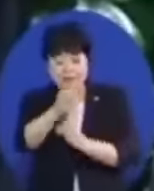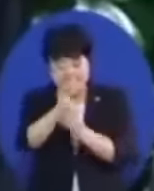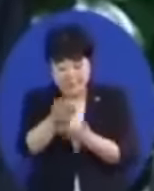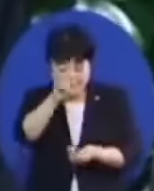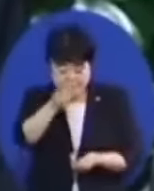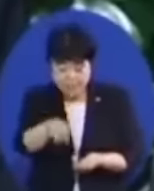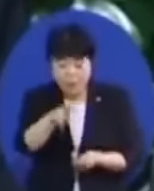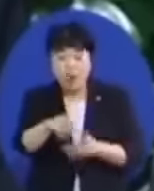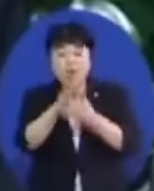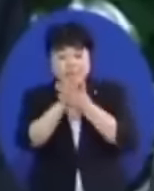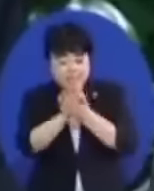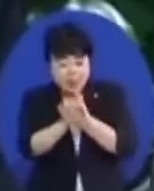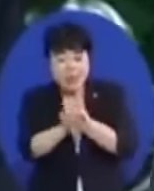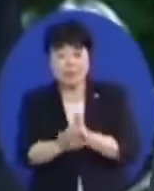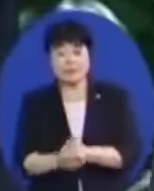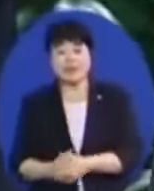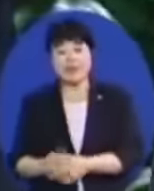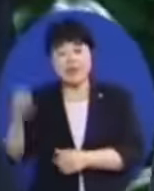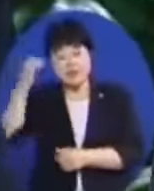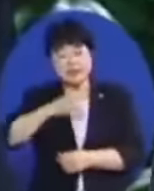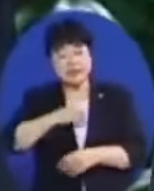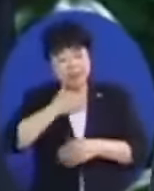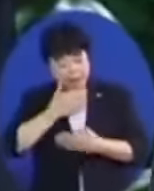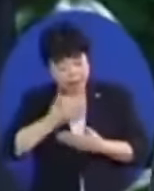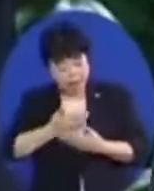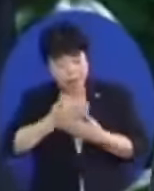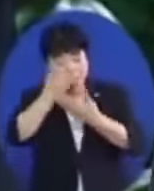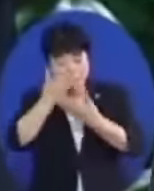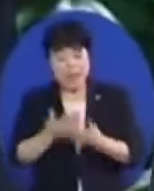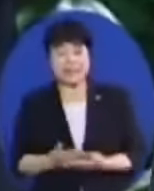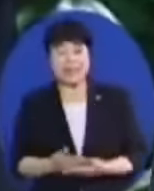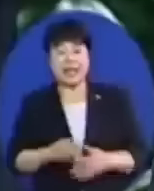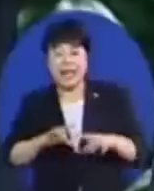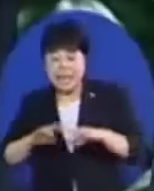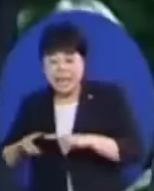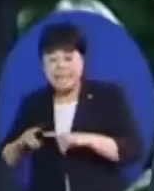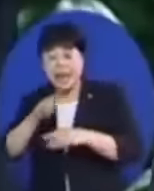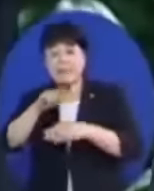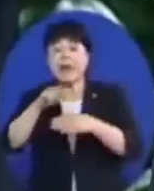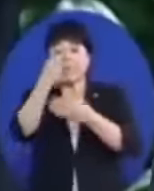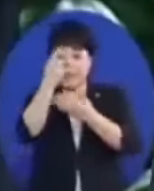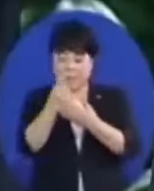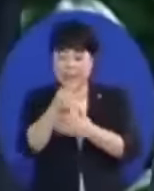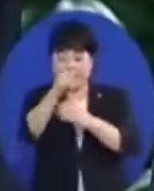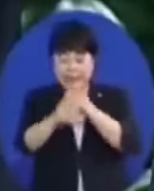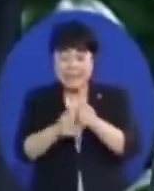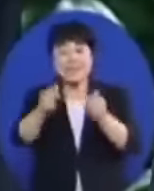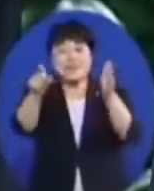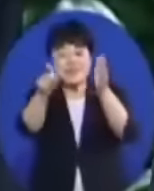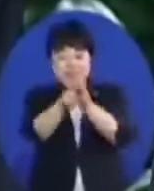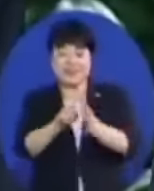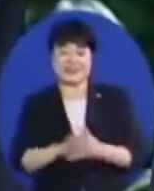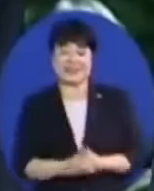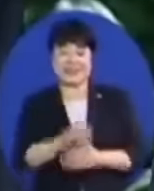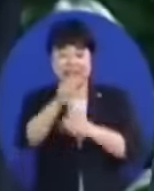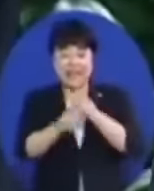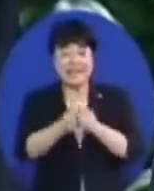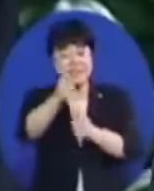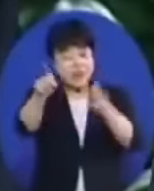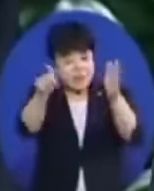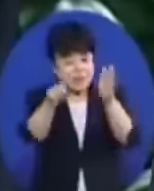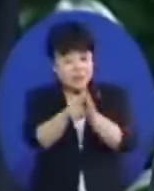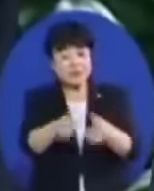읽고 기도해서 성령의 감동을 받아 레마를 마음속에 받아들이는 것이 하나님을 믿는 믿음인 것입니다. 하나님의